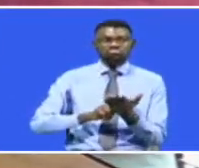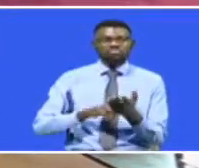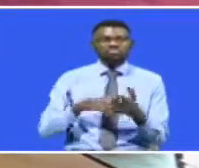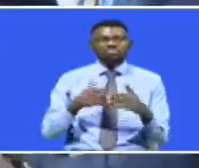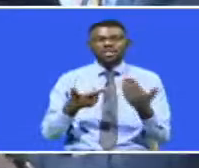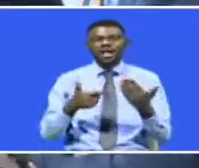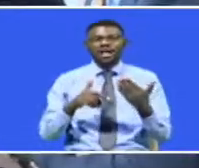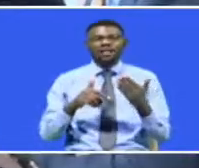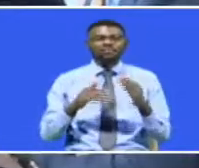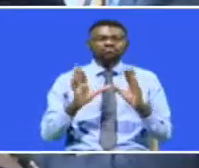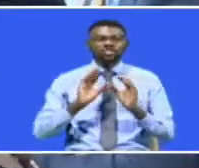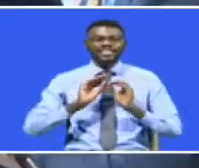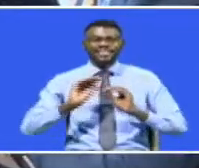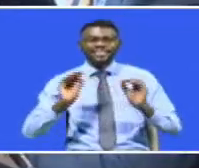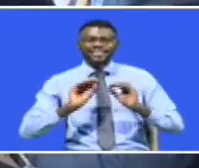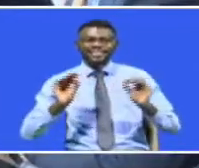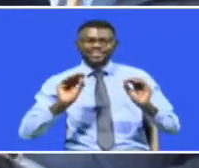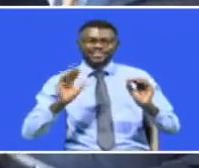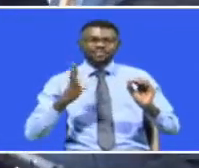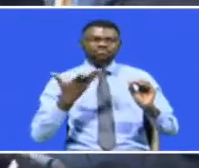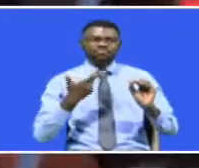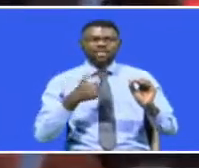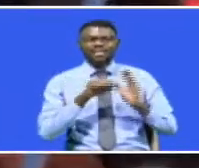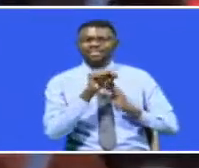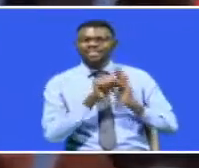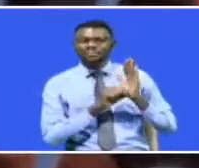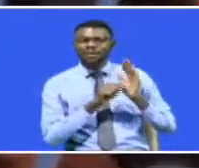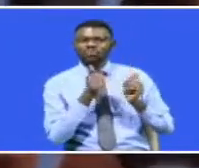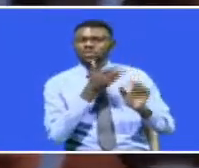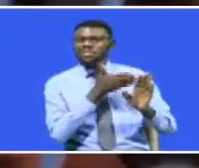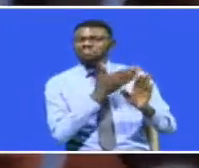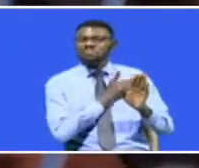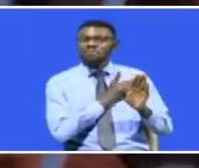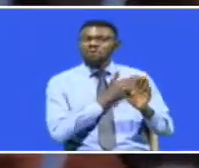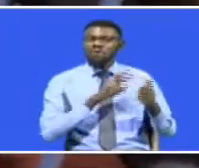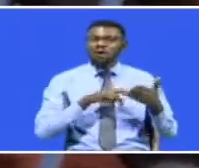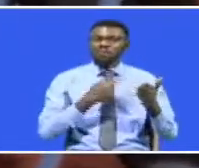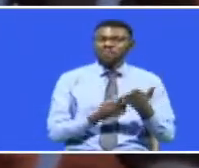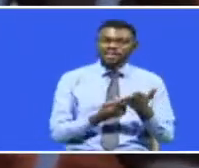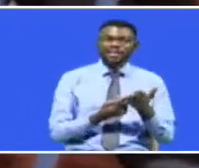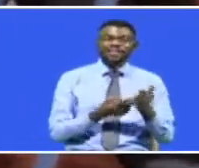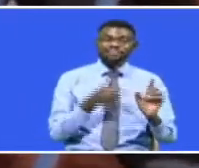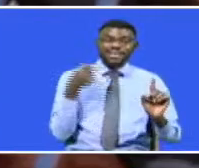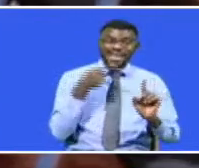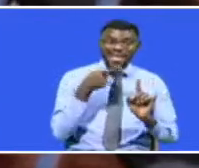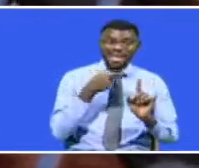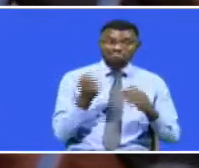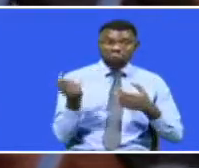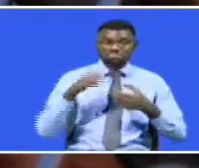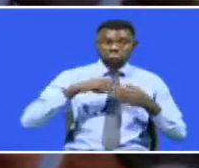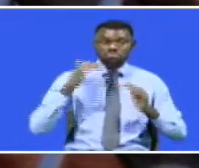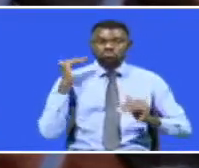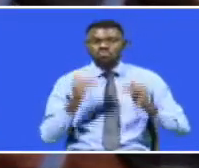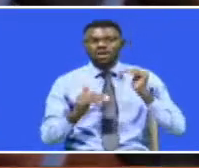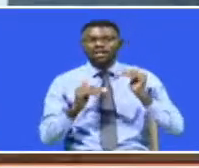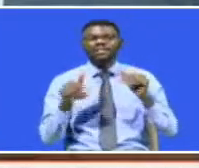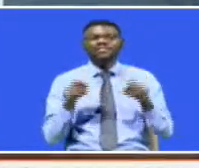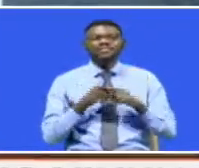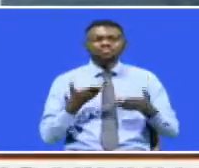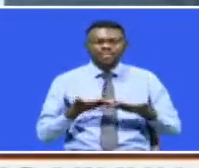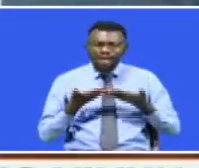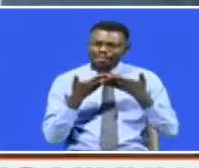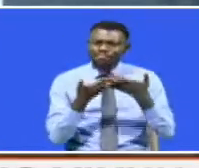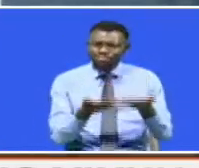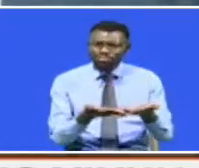bridging courses, kwa hitimu za kujiunga na chuo kikuu. Hatua hii inaashiria kupanda kwa idadi ya wanafunzi watakaojiunga na